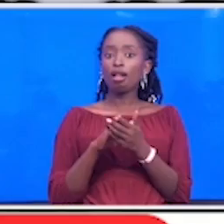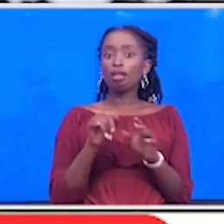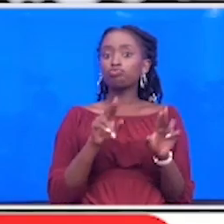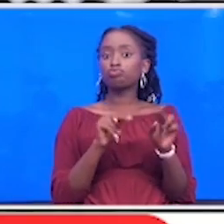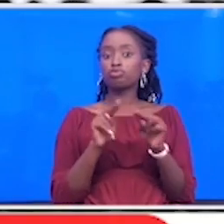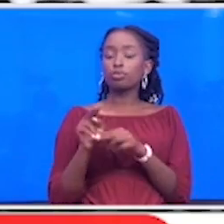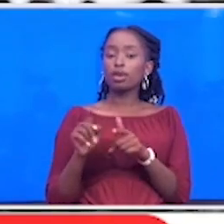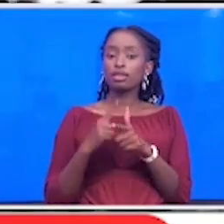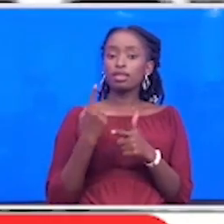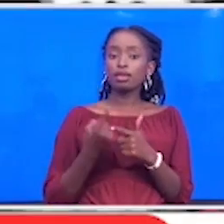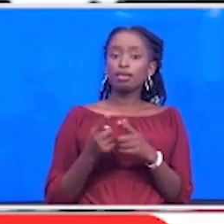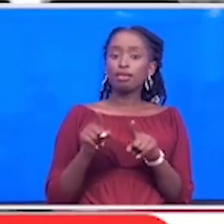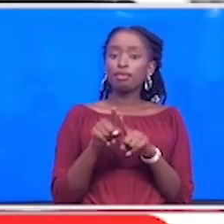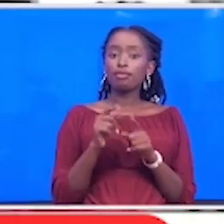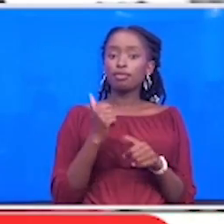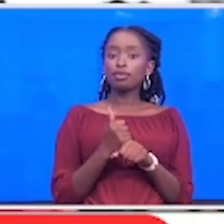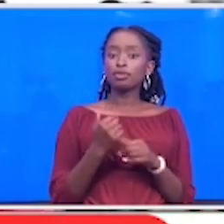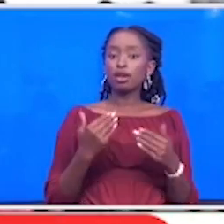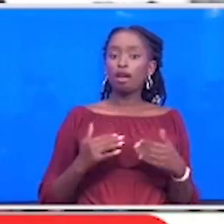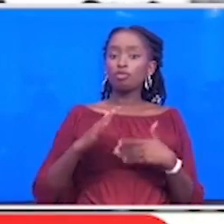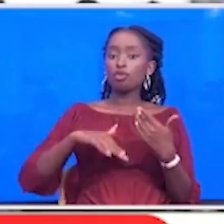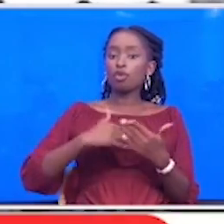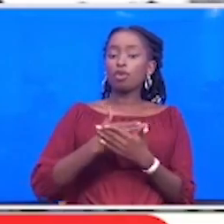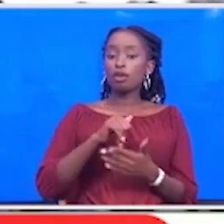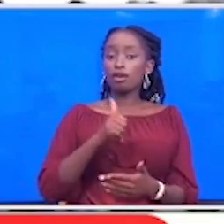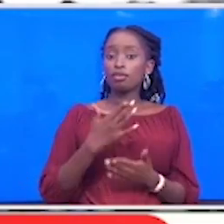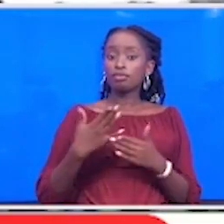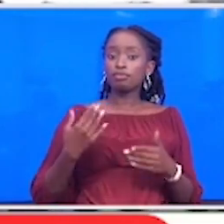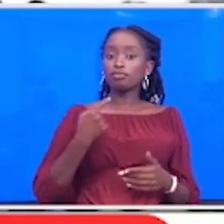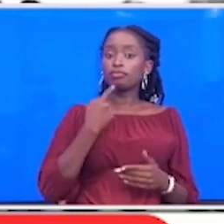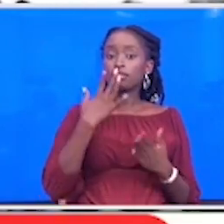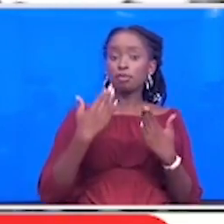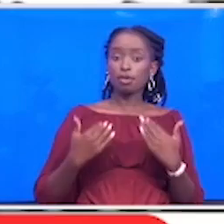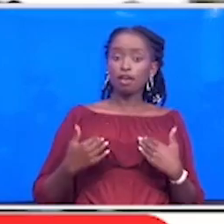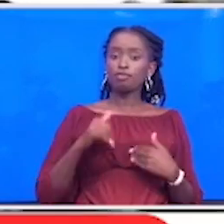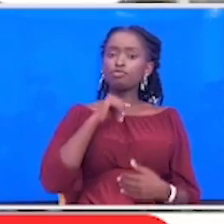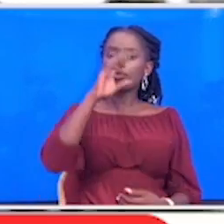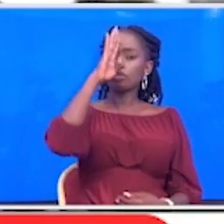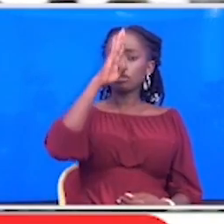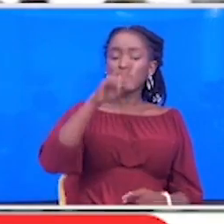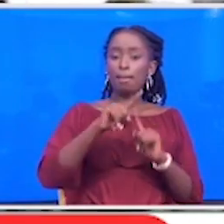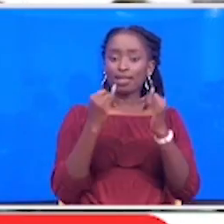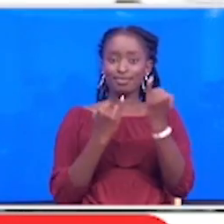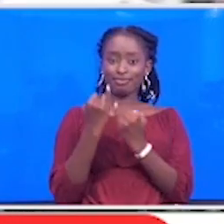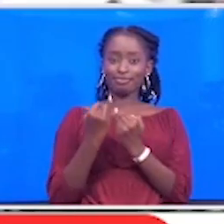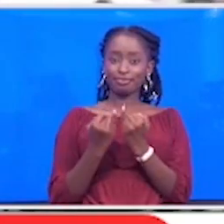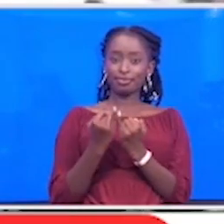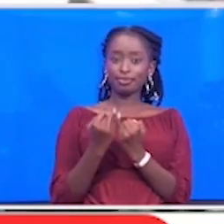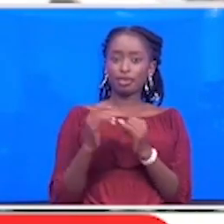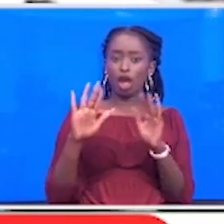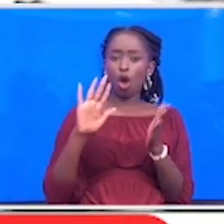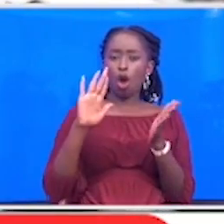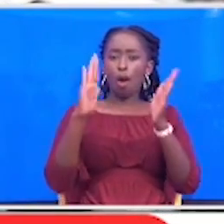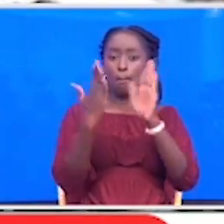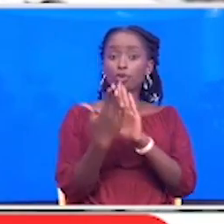and venye nilimotisha vijana niliwaambia sio Sunday ni Sato, and vile wame approach hiyo game